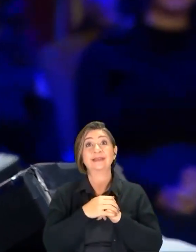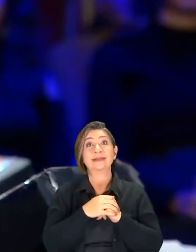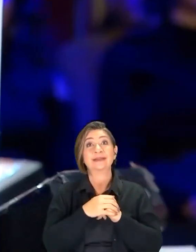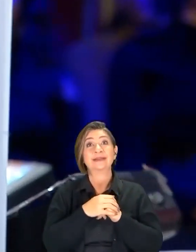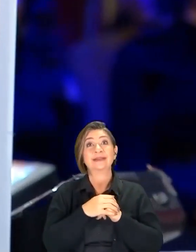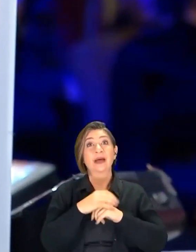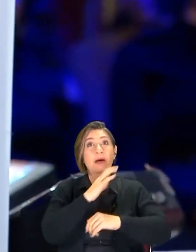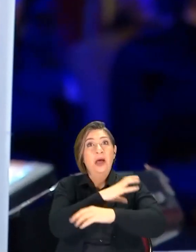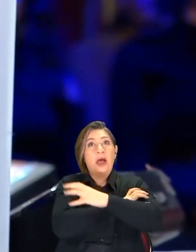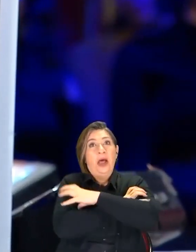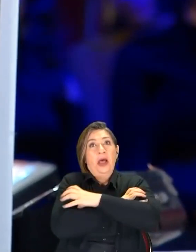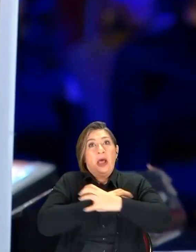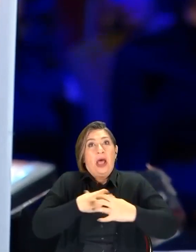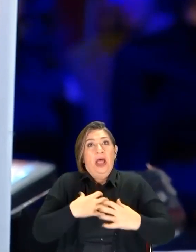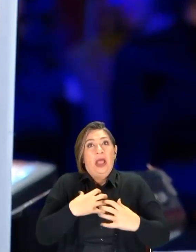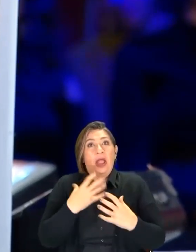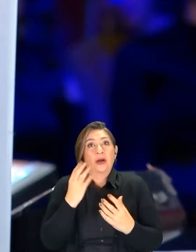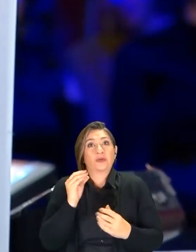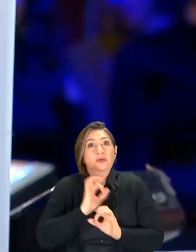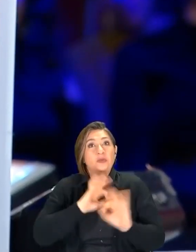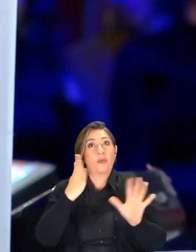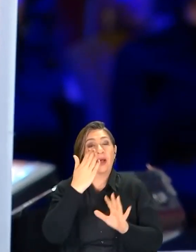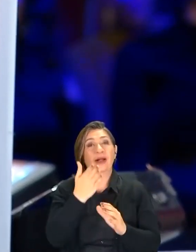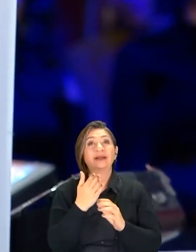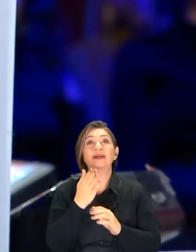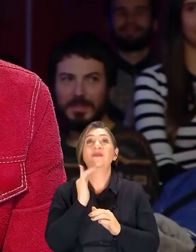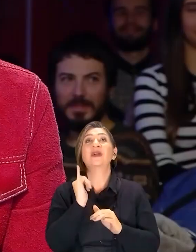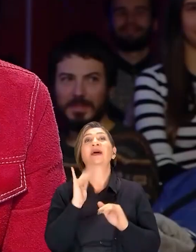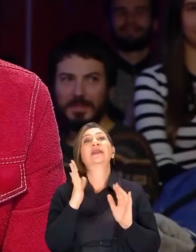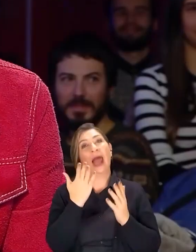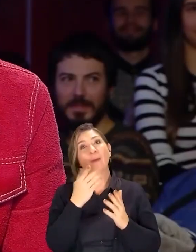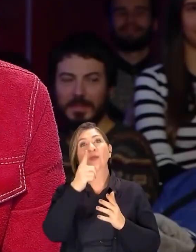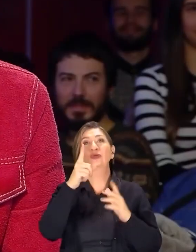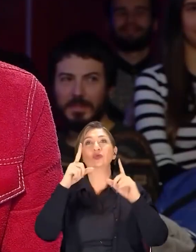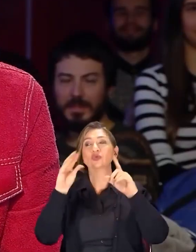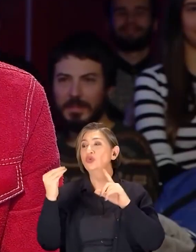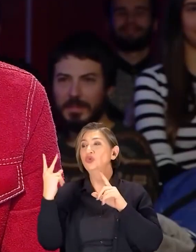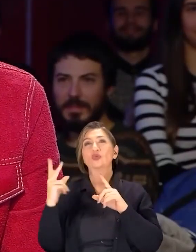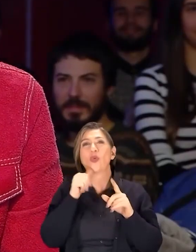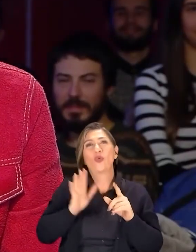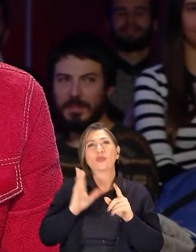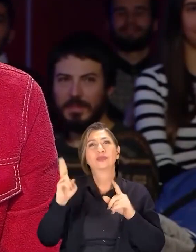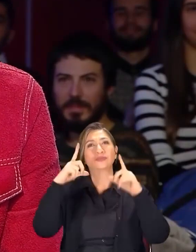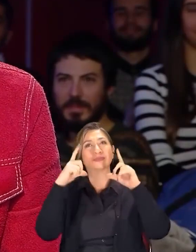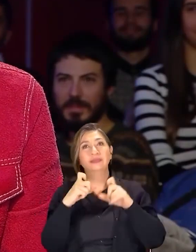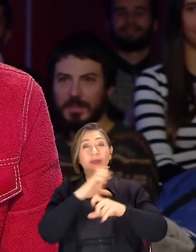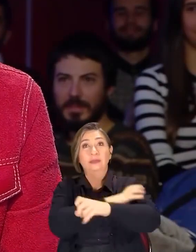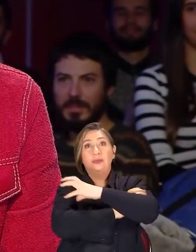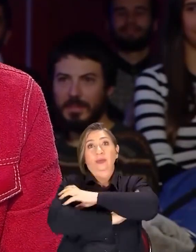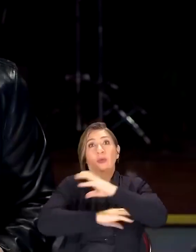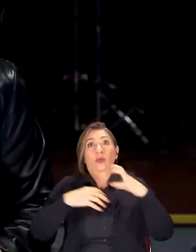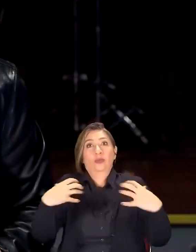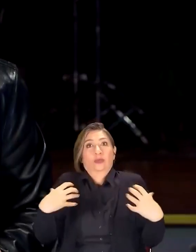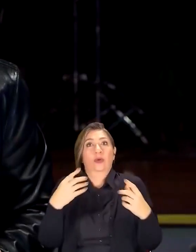Vallahi adaleler değil mi Çok acayip değil mi vall fena çıkmamış ama bundu da çocuklardan bir çekti ya bu adalelerde bir